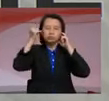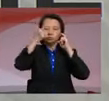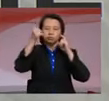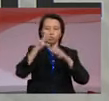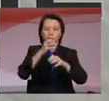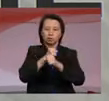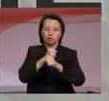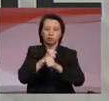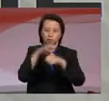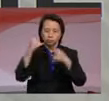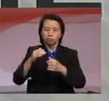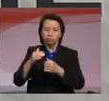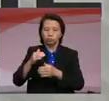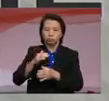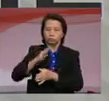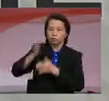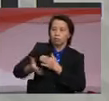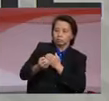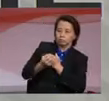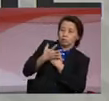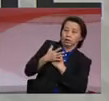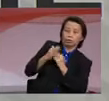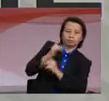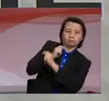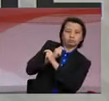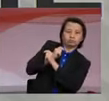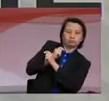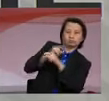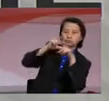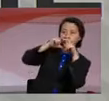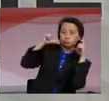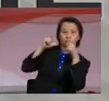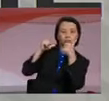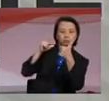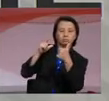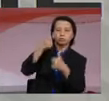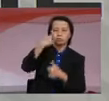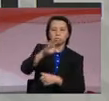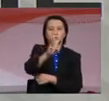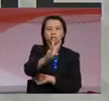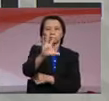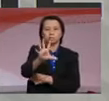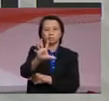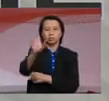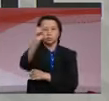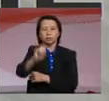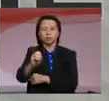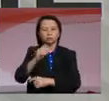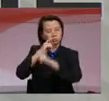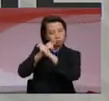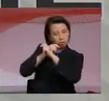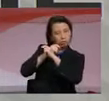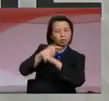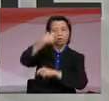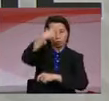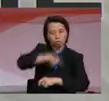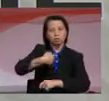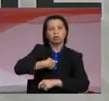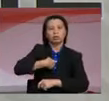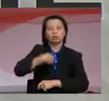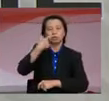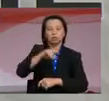dapat memutuskan jangkitan ataupun penularan COVID-19 65%. Begitu juga